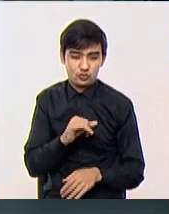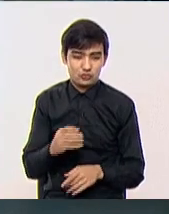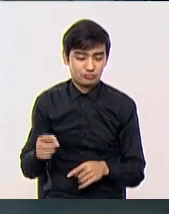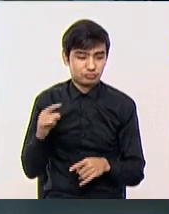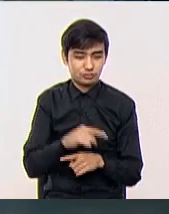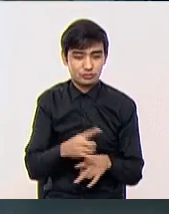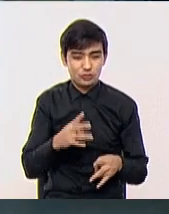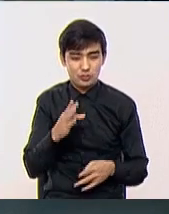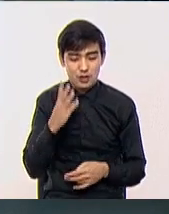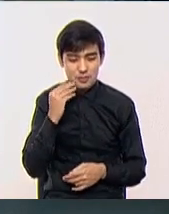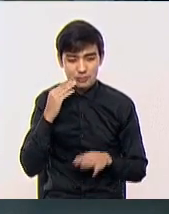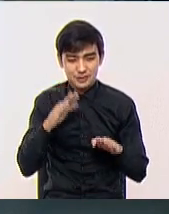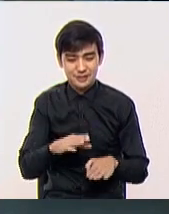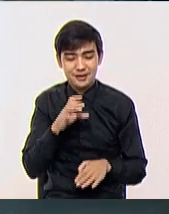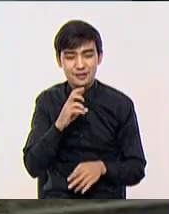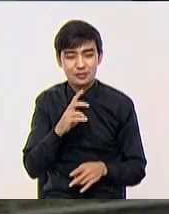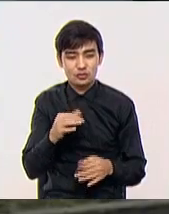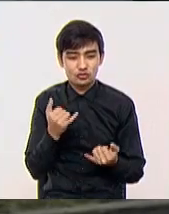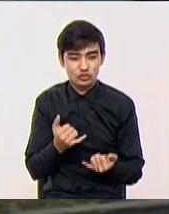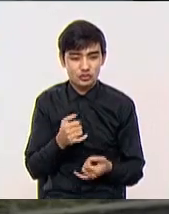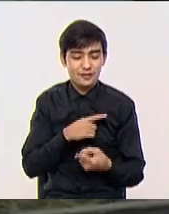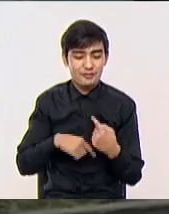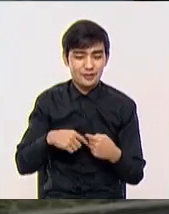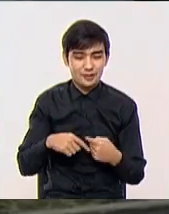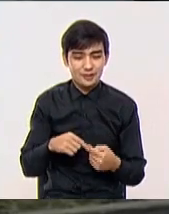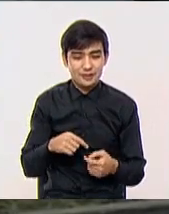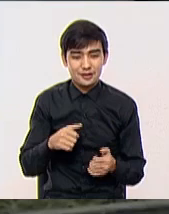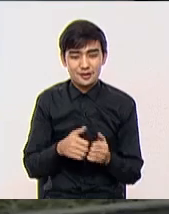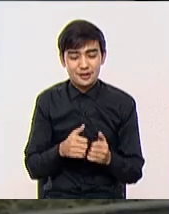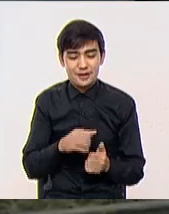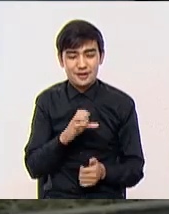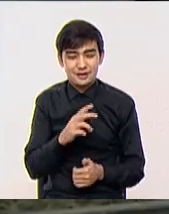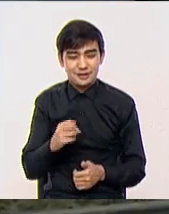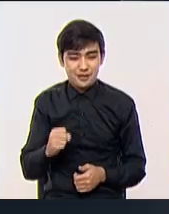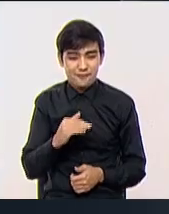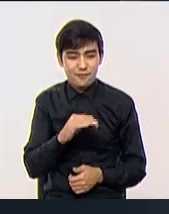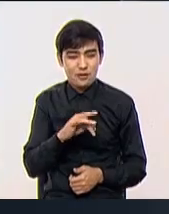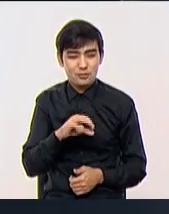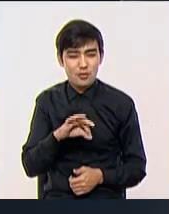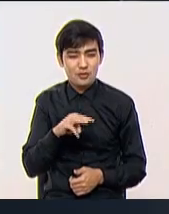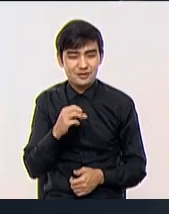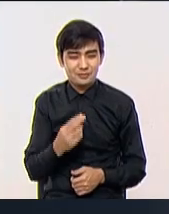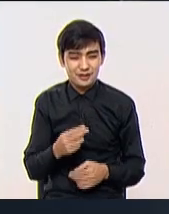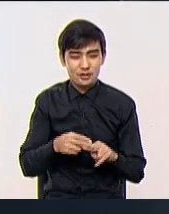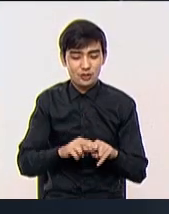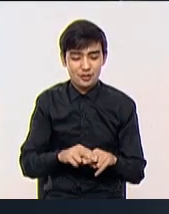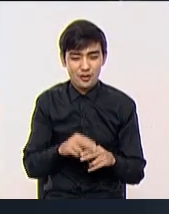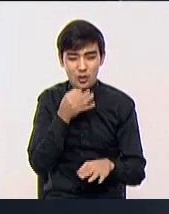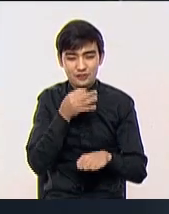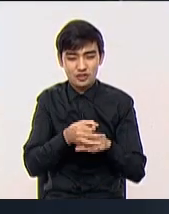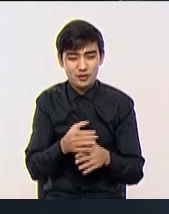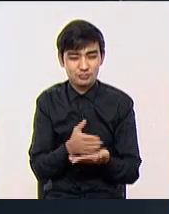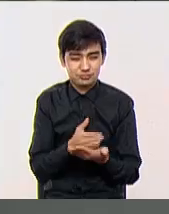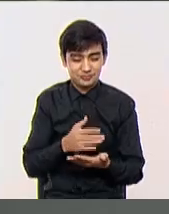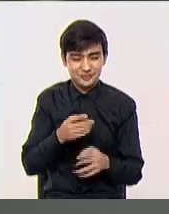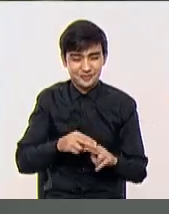прилететь в Алматы. Сейчас с нами здесь представитель СК фармации, который отвечает за транспортировку вакцины по